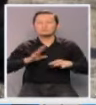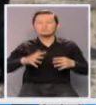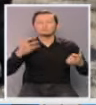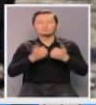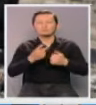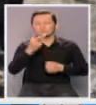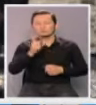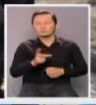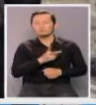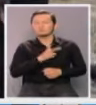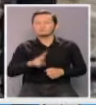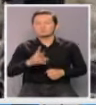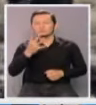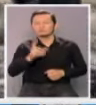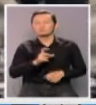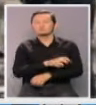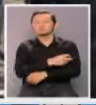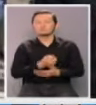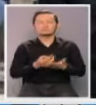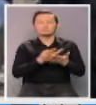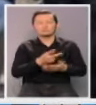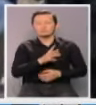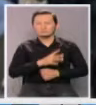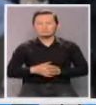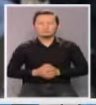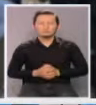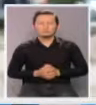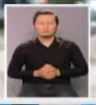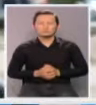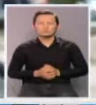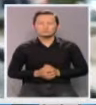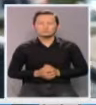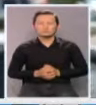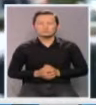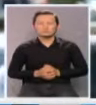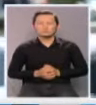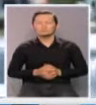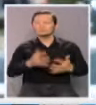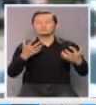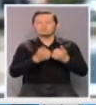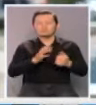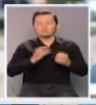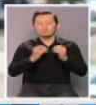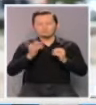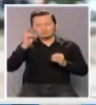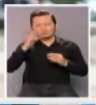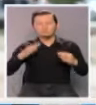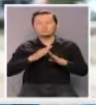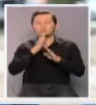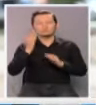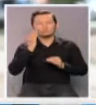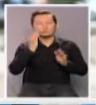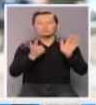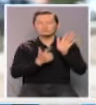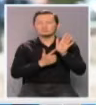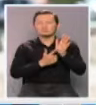салдарынан 2 адам қаза тауып, 4 адам ауруханаға жеткізілген. Аталған жол апаты 10 маусым күні таңертеңгі сағат 7 шамасында